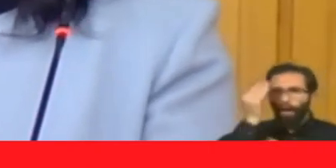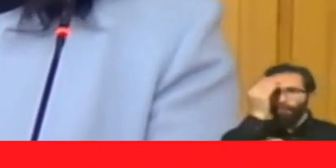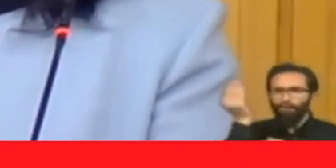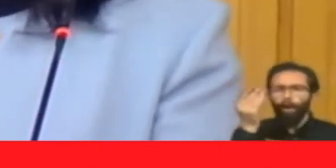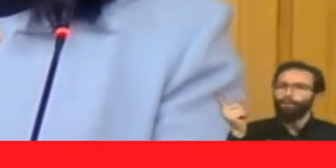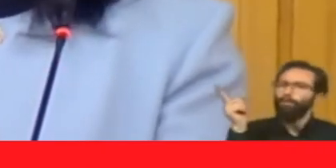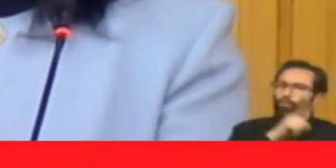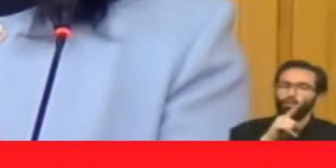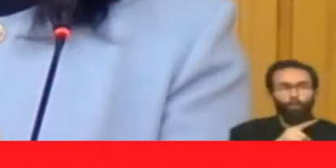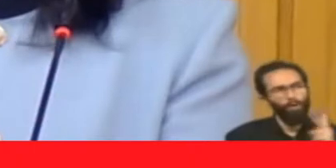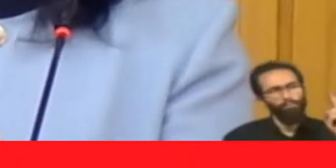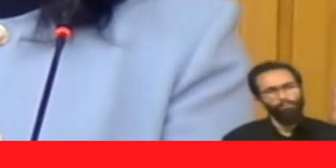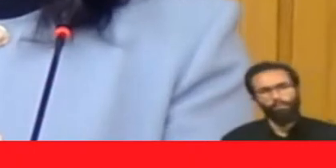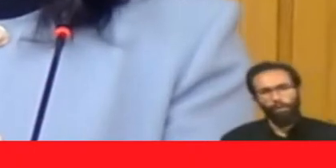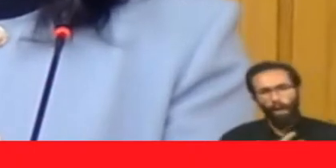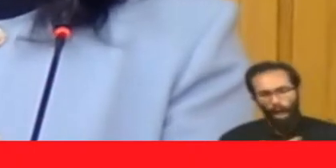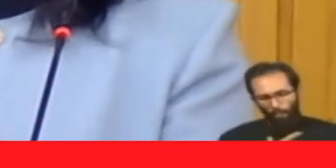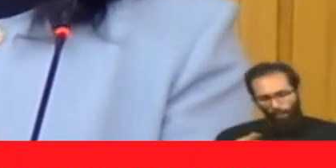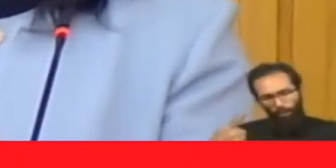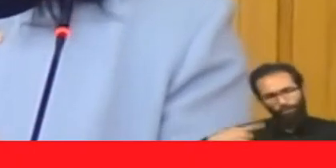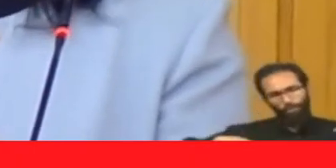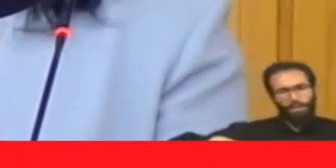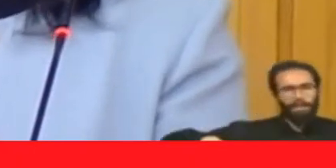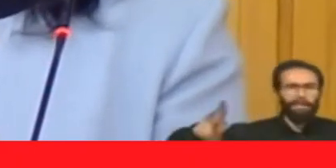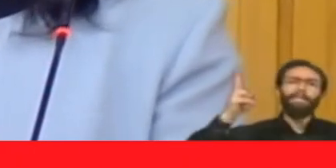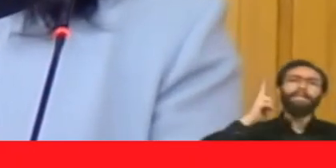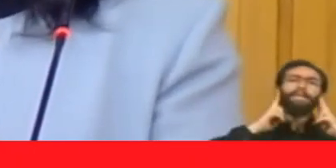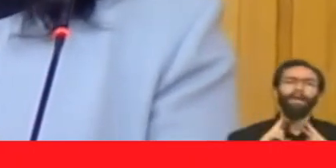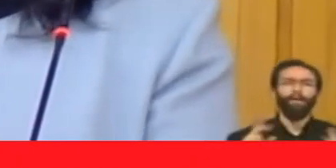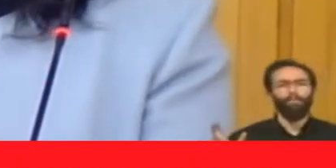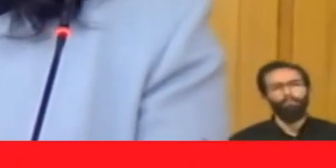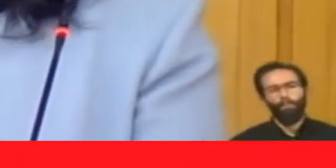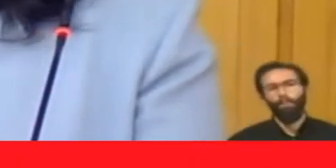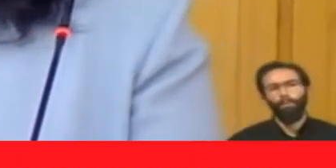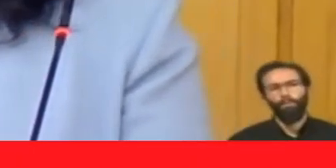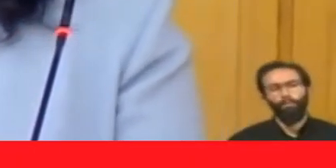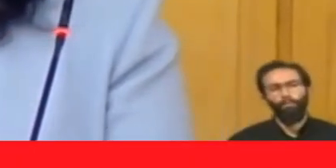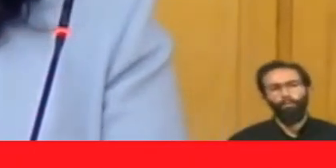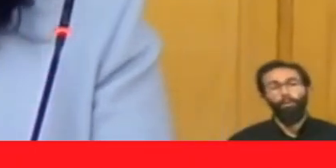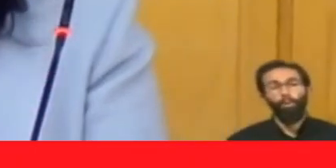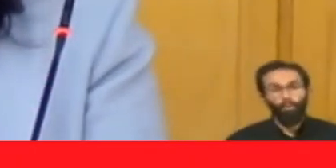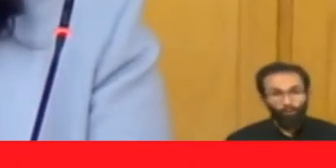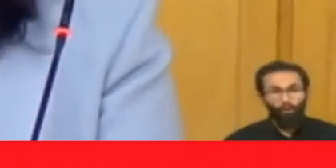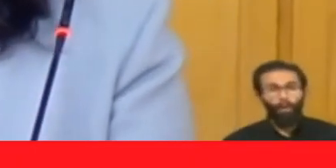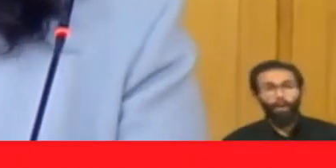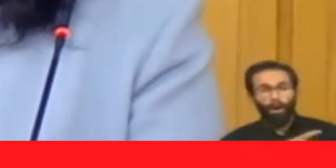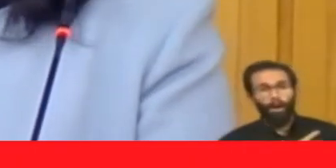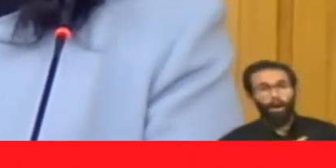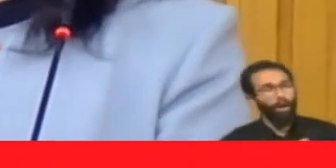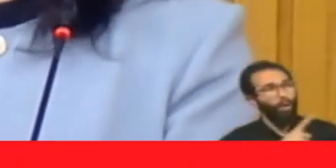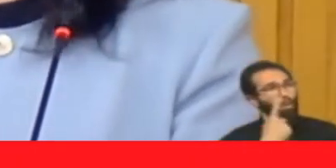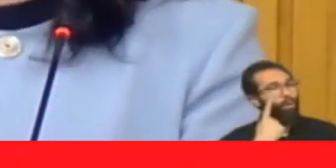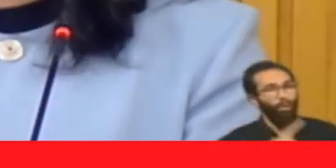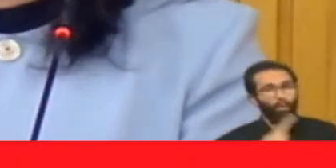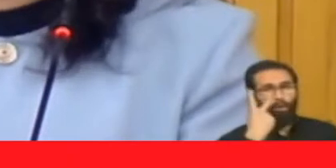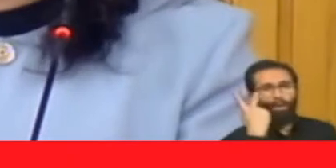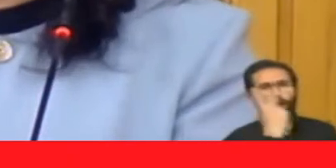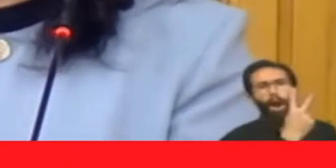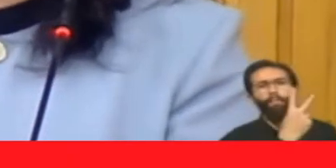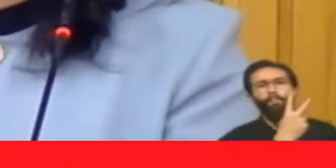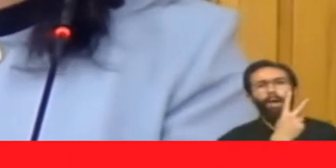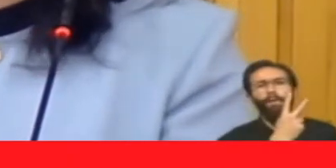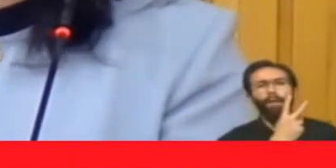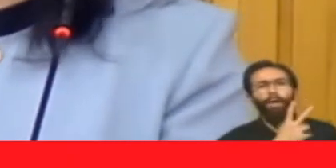nedeni işte bu iktidarın çürümesidir değerli arkadaşlar. Üstüne üstlük ekmek parasını